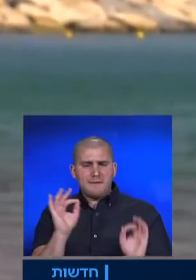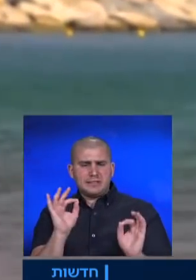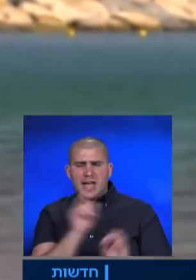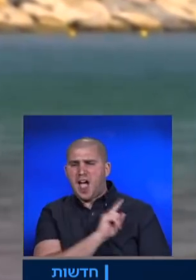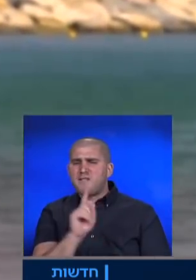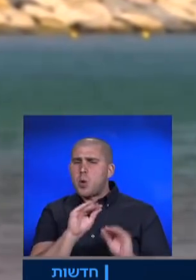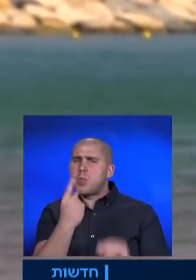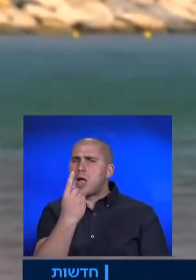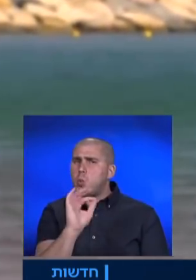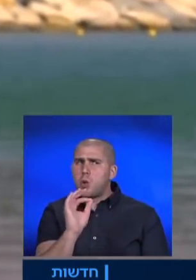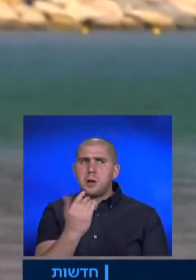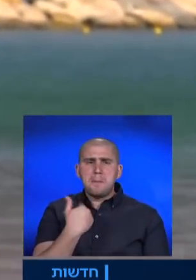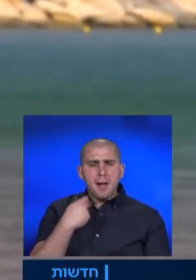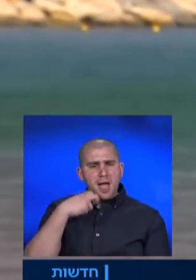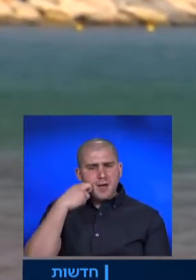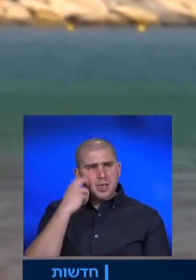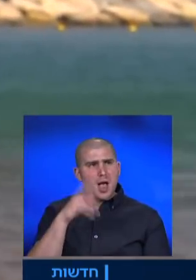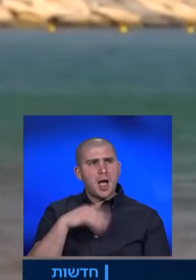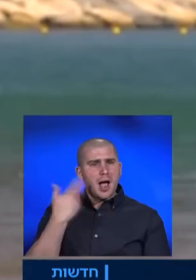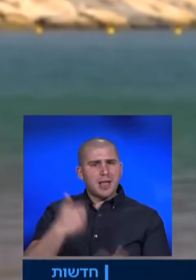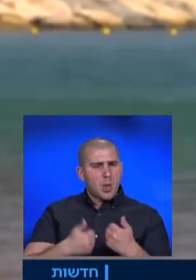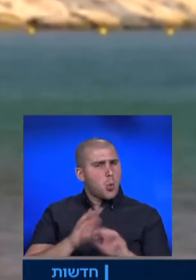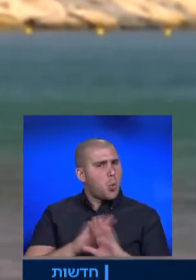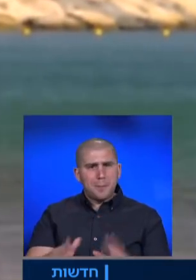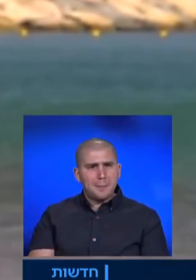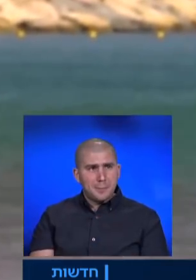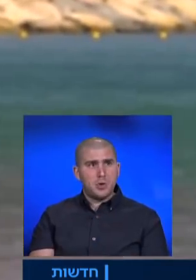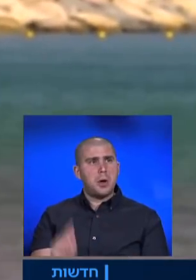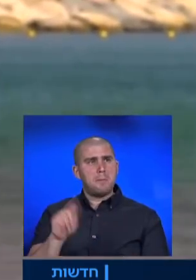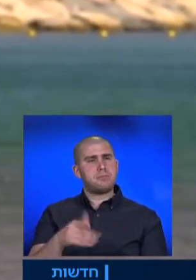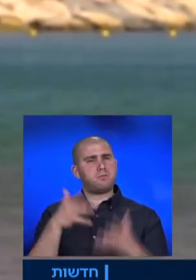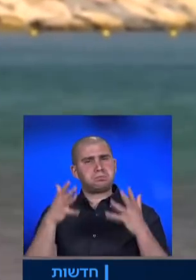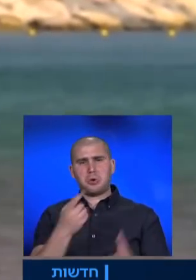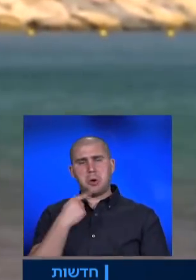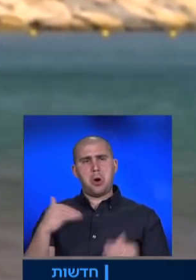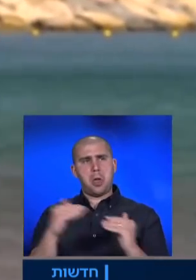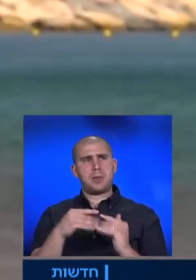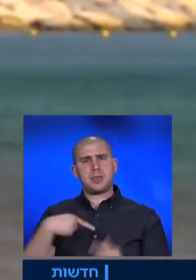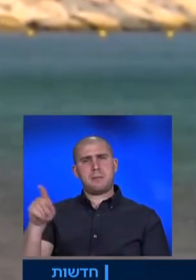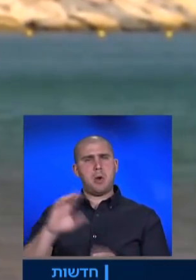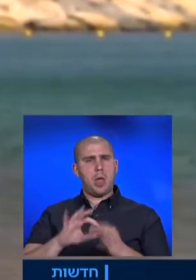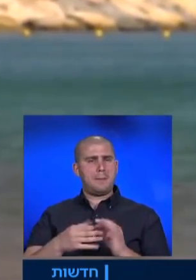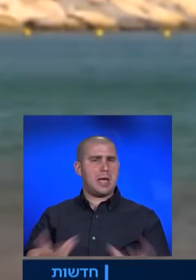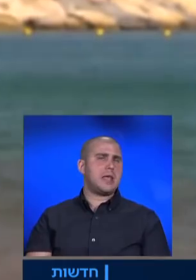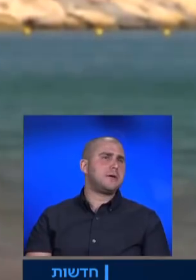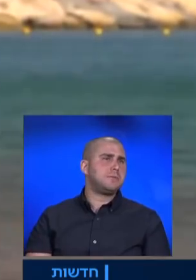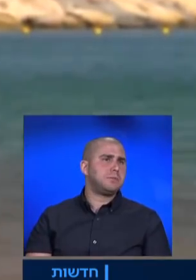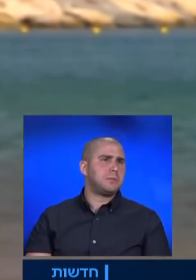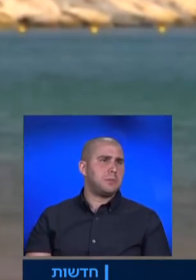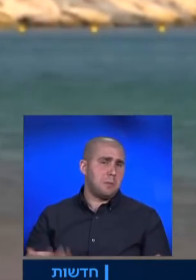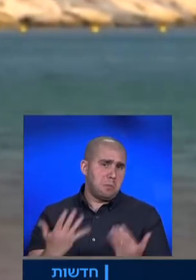לבוא ולפרגן לי אחרי שום תחרות. מגיע ואומר שלא מתאים לשלוח אותי לאולימפיאדה. ברור שזה מאוד